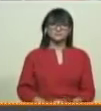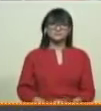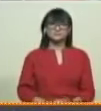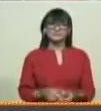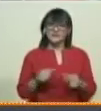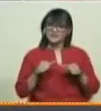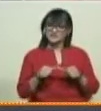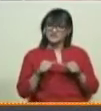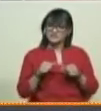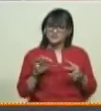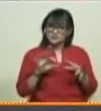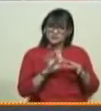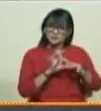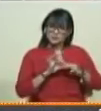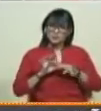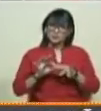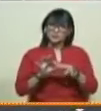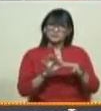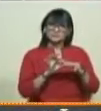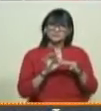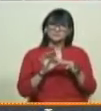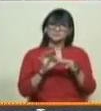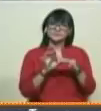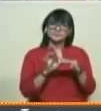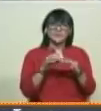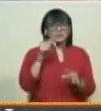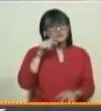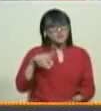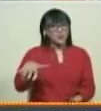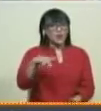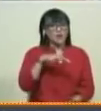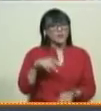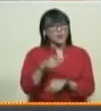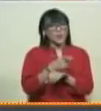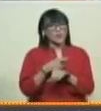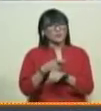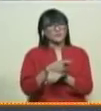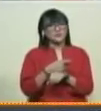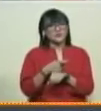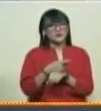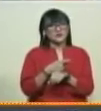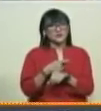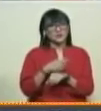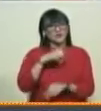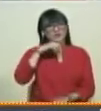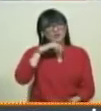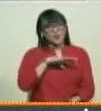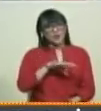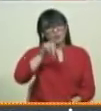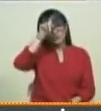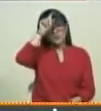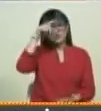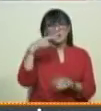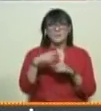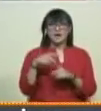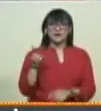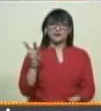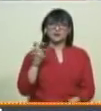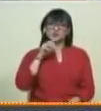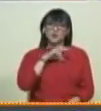seguir, mire, estrechando los lazos entre nuestros pueblos, entre nuestro gobierno entre la historia de Turquía y la historia de